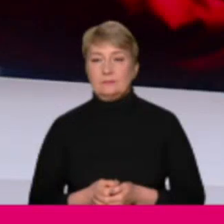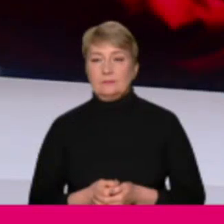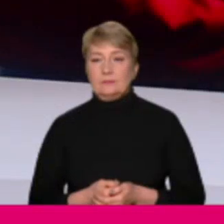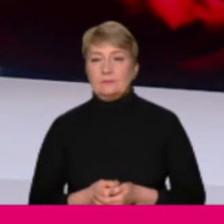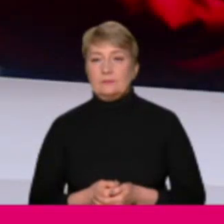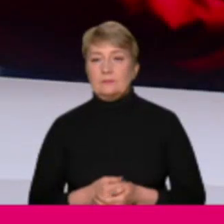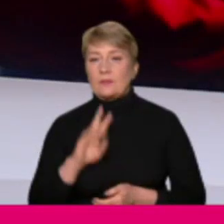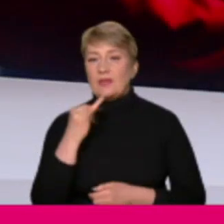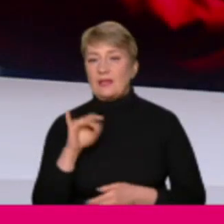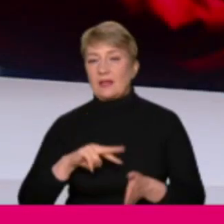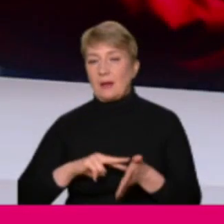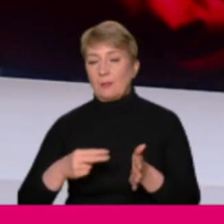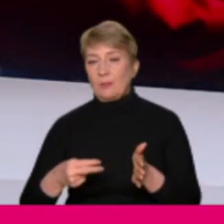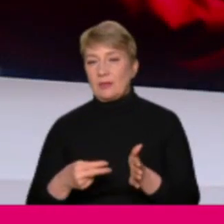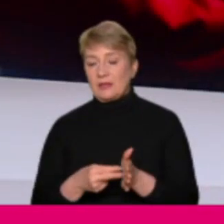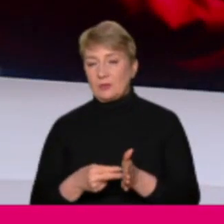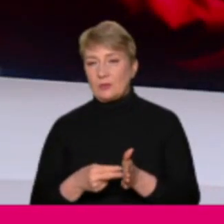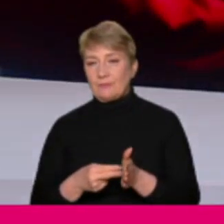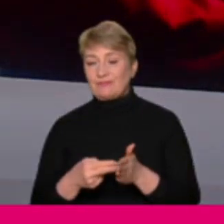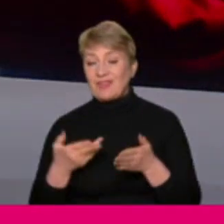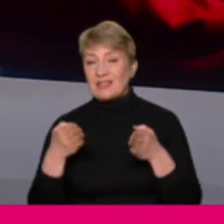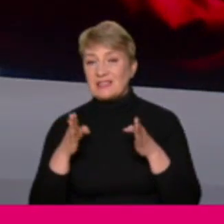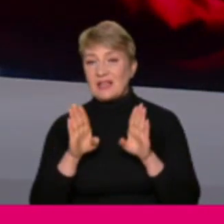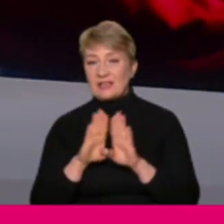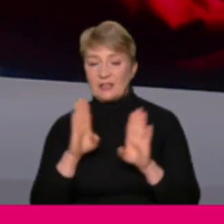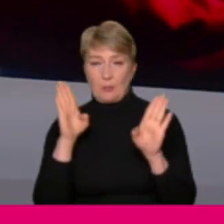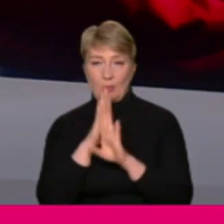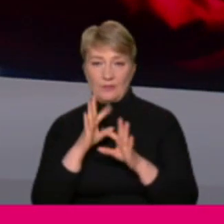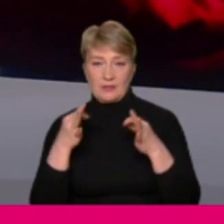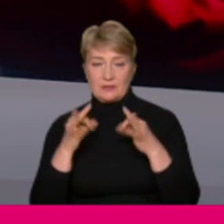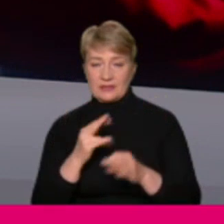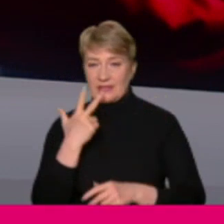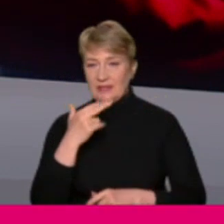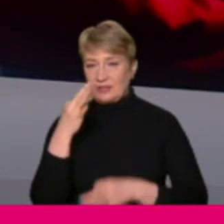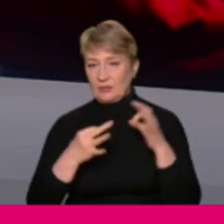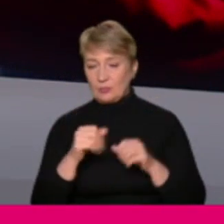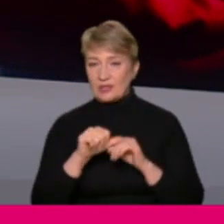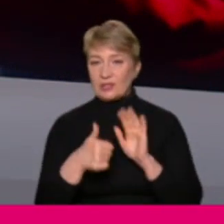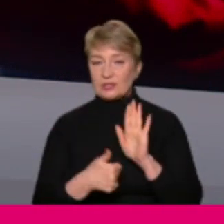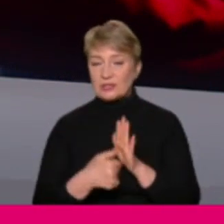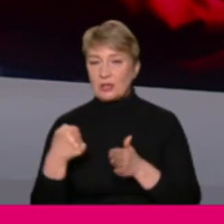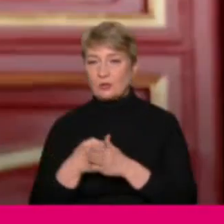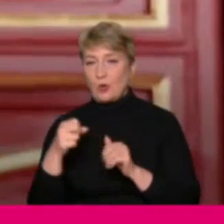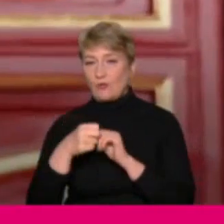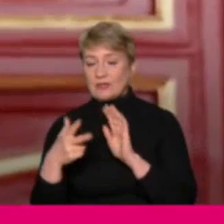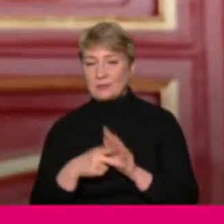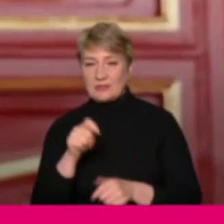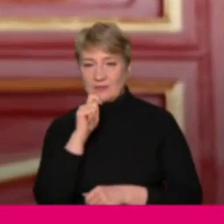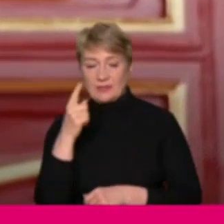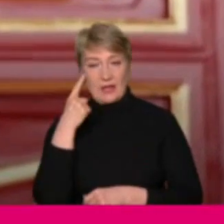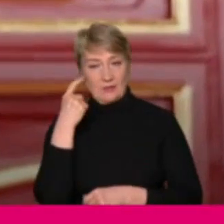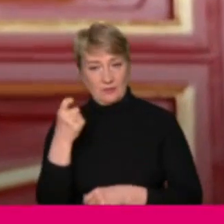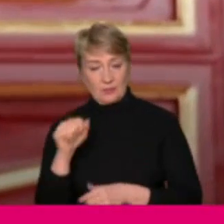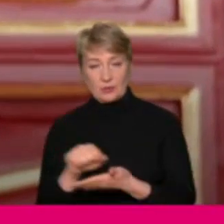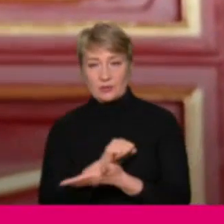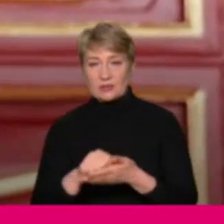Китай планує закрити повітряний простір біля тайваню на три доби з 16 до 18 квітня інформує про це ройтерс і